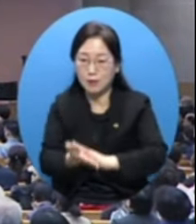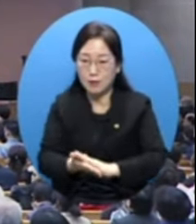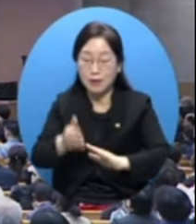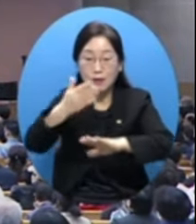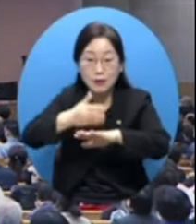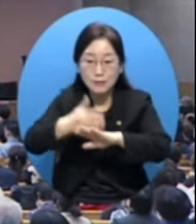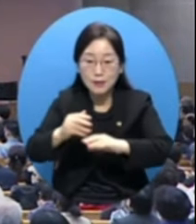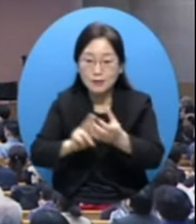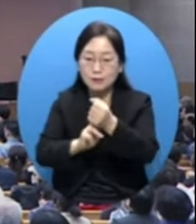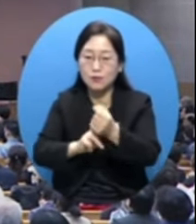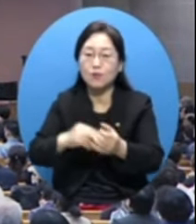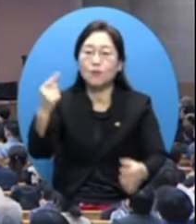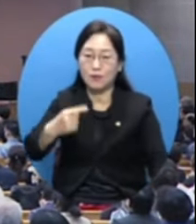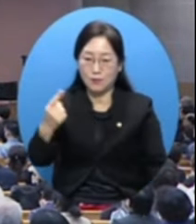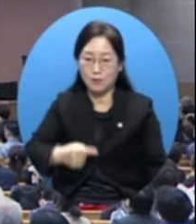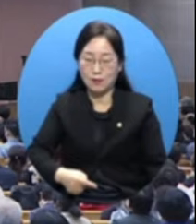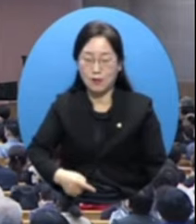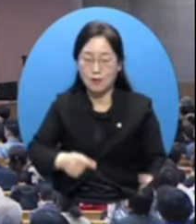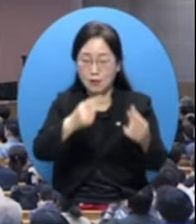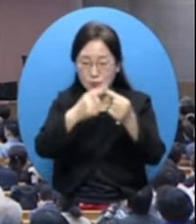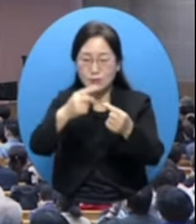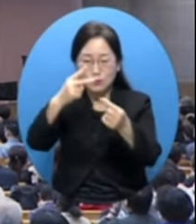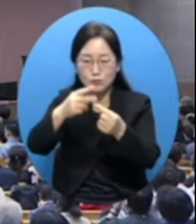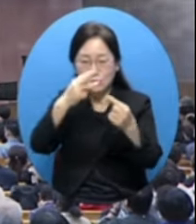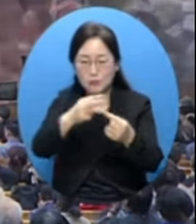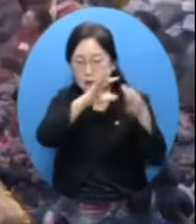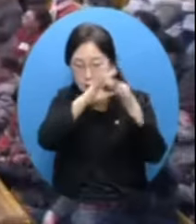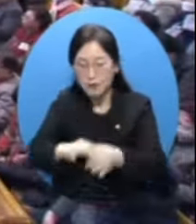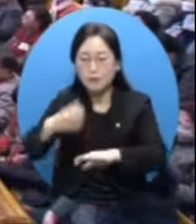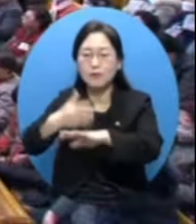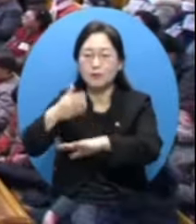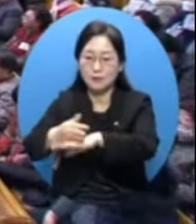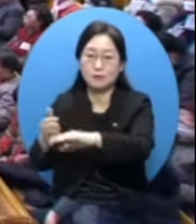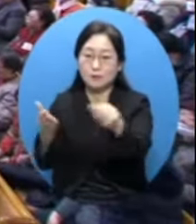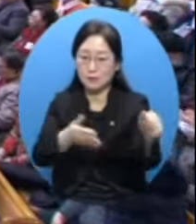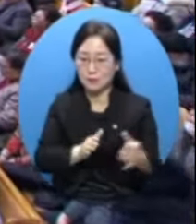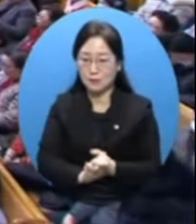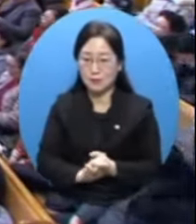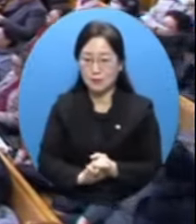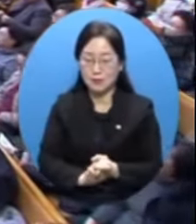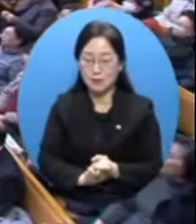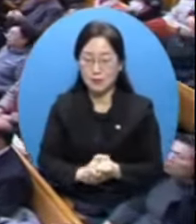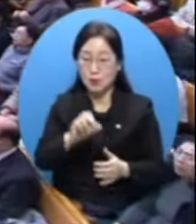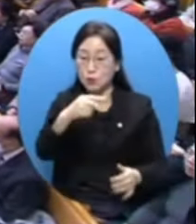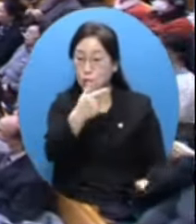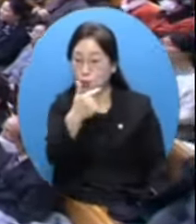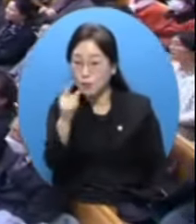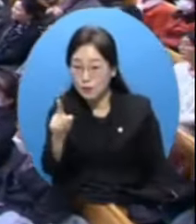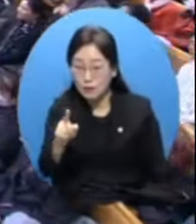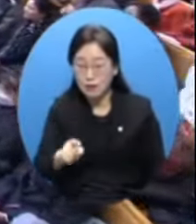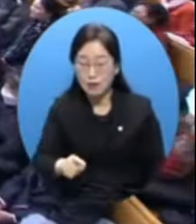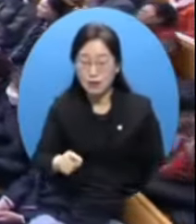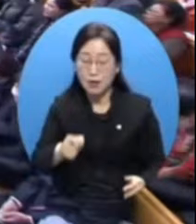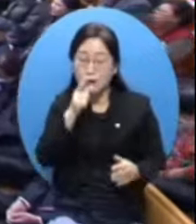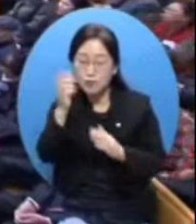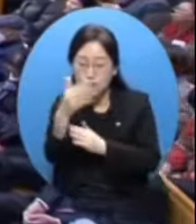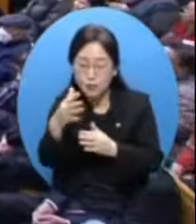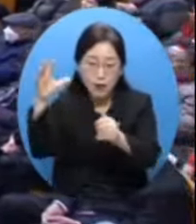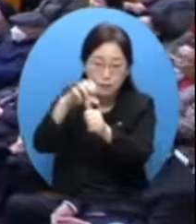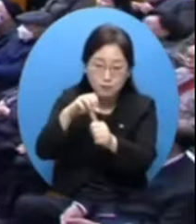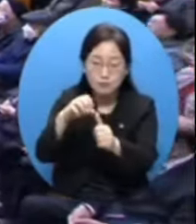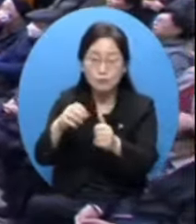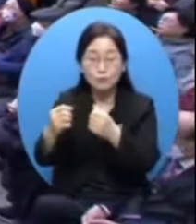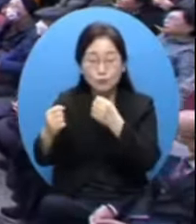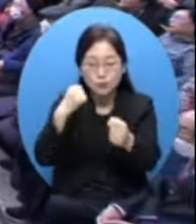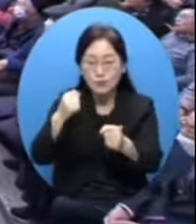기적을 가져오는 것입니다. 첫째도 감사하고 둘째도 감사하고 마지막도 감사인 것입니다. 요나는 물고기 뱃속에서 감사했습니다. 여러분,